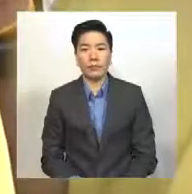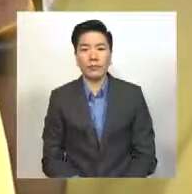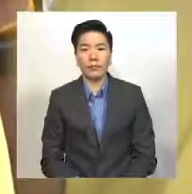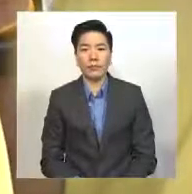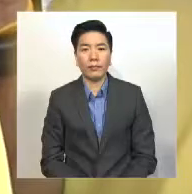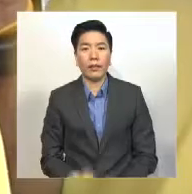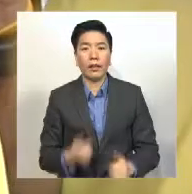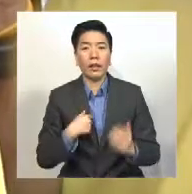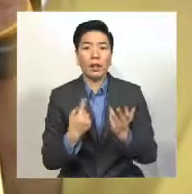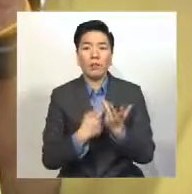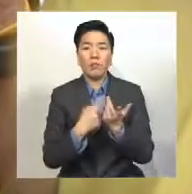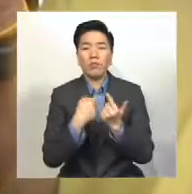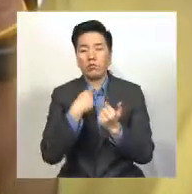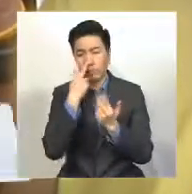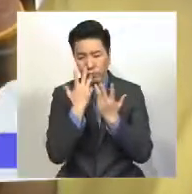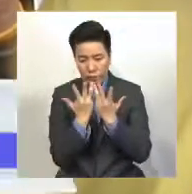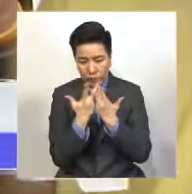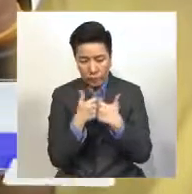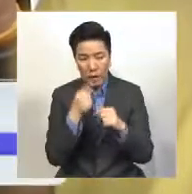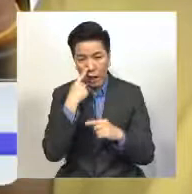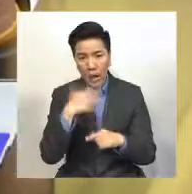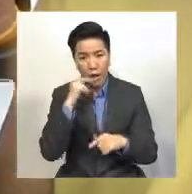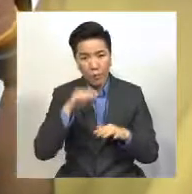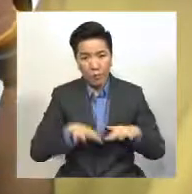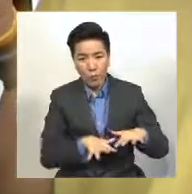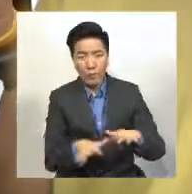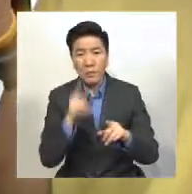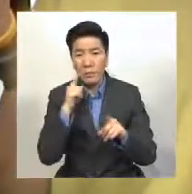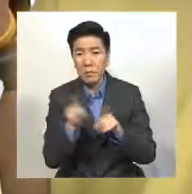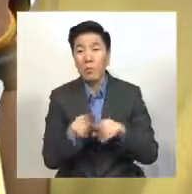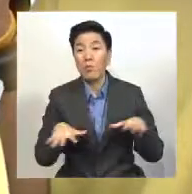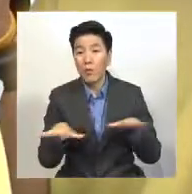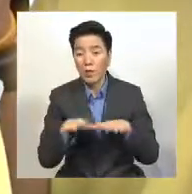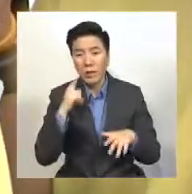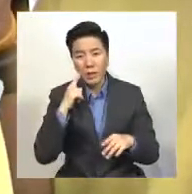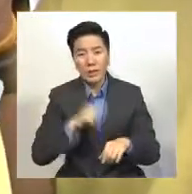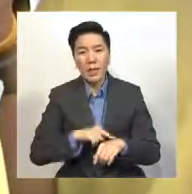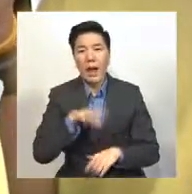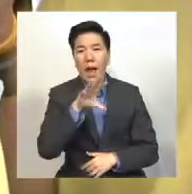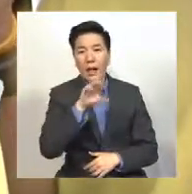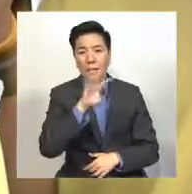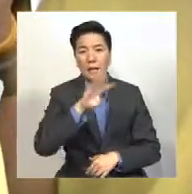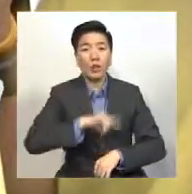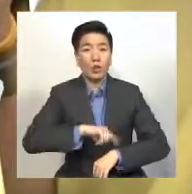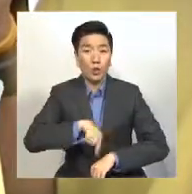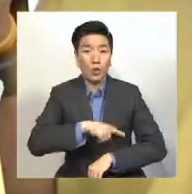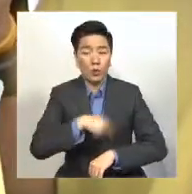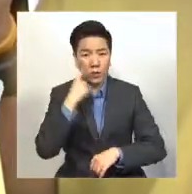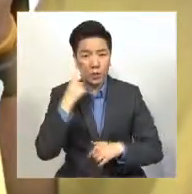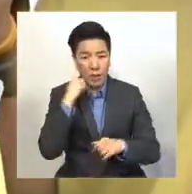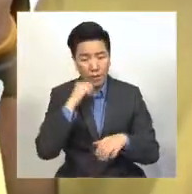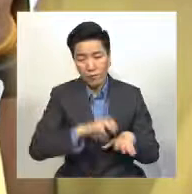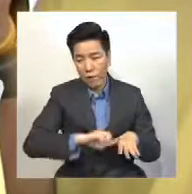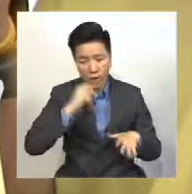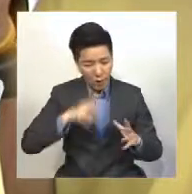ถ้าคำนวณปริมาณการไหลของน้ำโดยสภาวะปกติเราจะใช้เวลาประมาณ54ชั่วโมงในการที่จะ